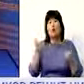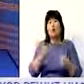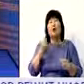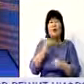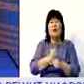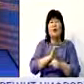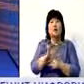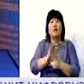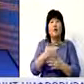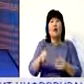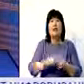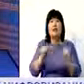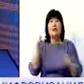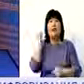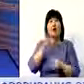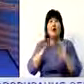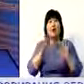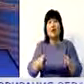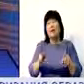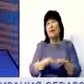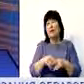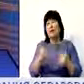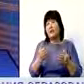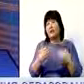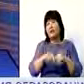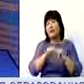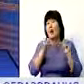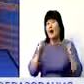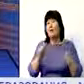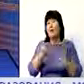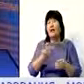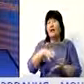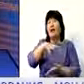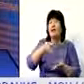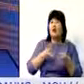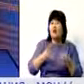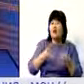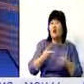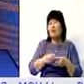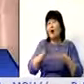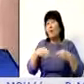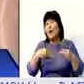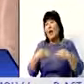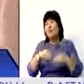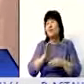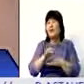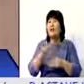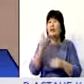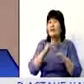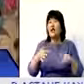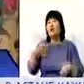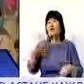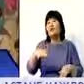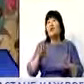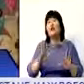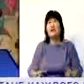производить свою продукцию, создавать рабочие места. Поэтому с семьей открыли кондитерский цех. Цех по выпуску пластиковой продукции, детский сад на 50